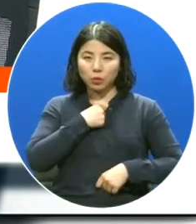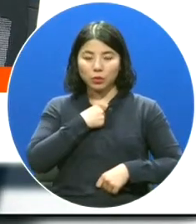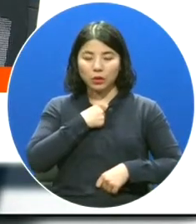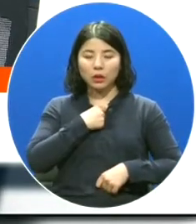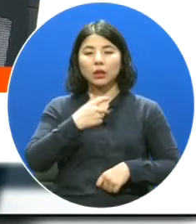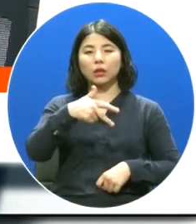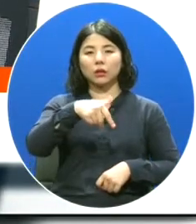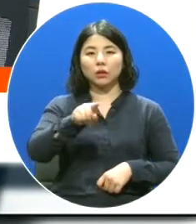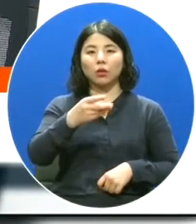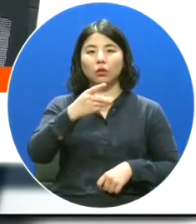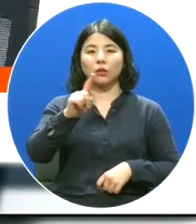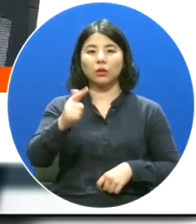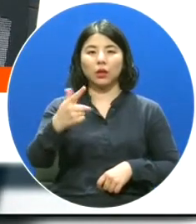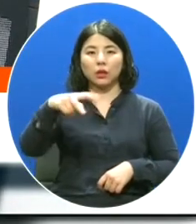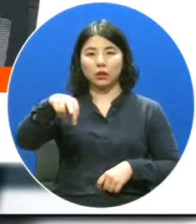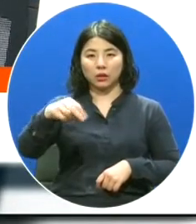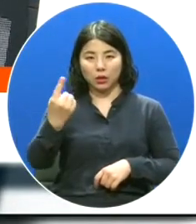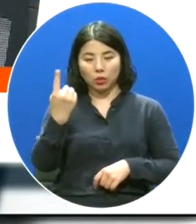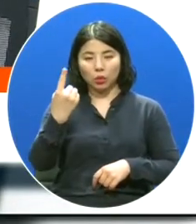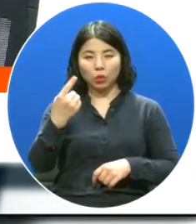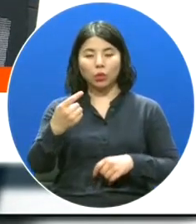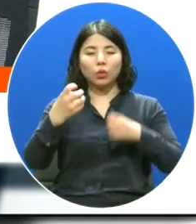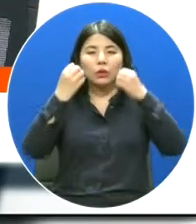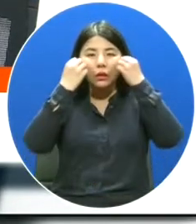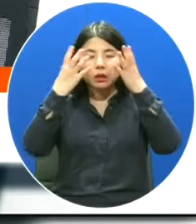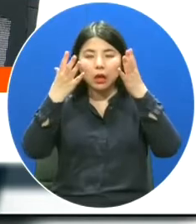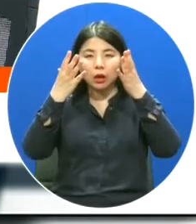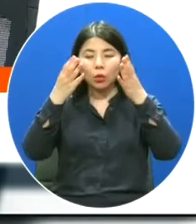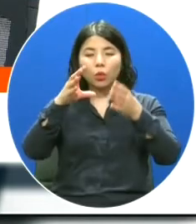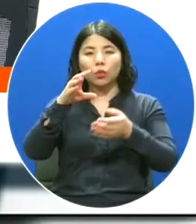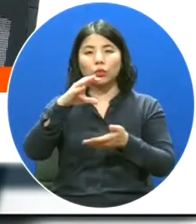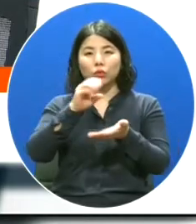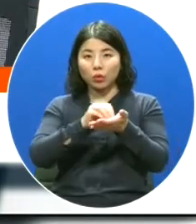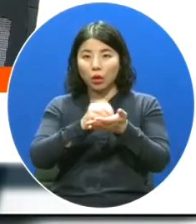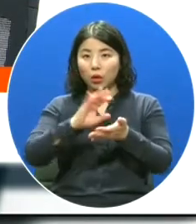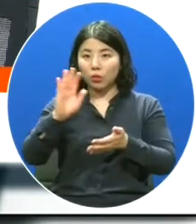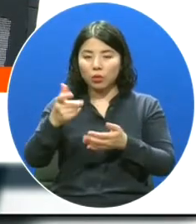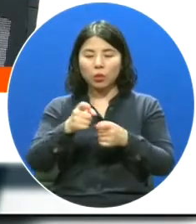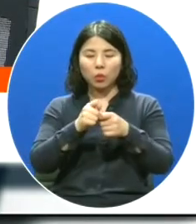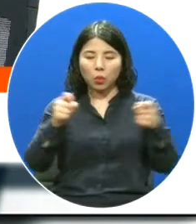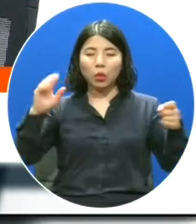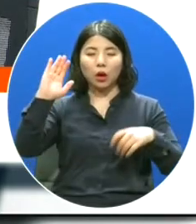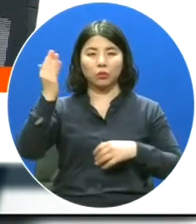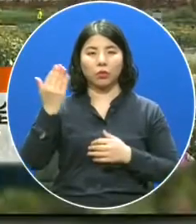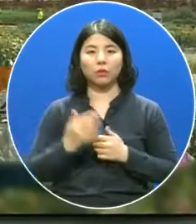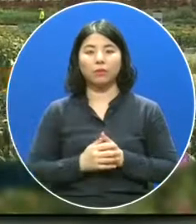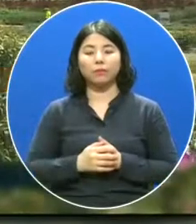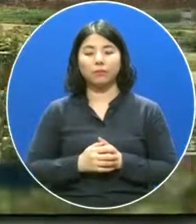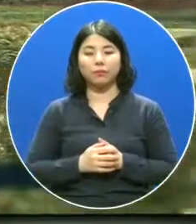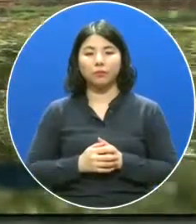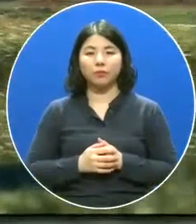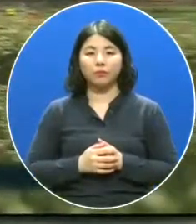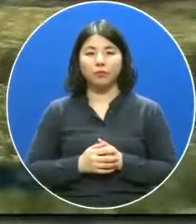사실 저탄소 녹색 성장이 새로운 국가 경쟁력의 대상으로 떠오른 것은 다소 오래되었습니다.